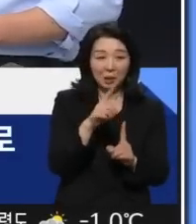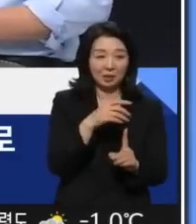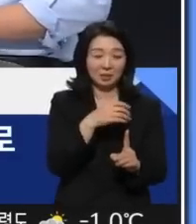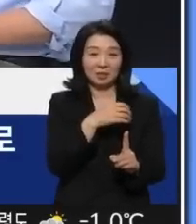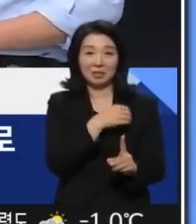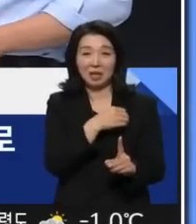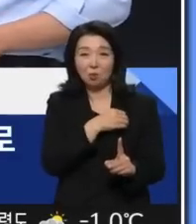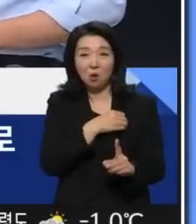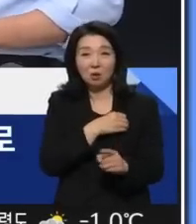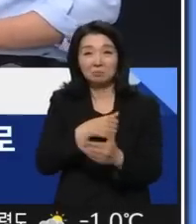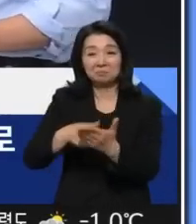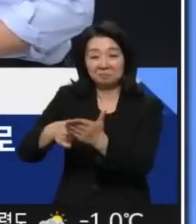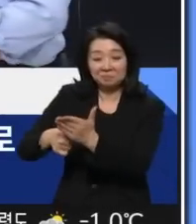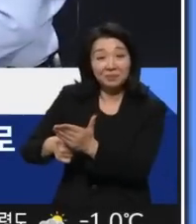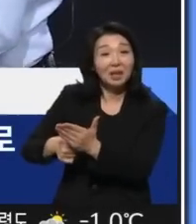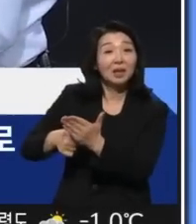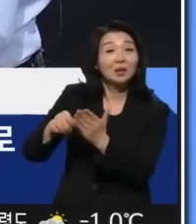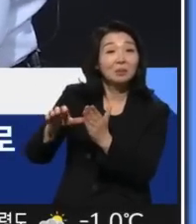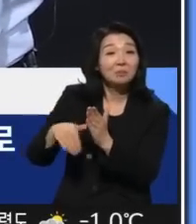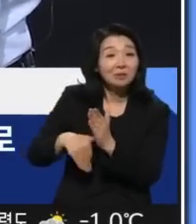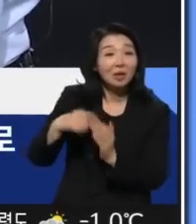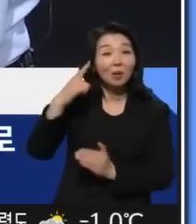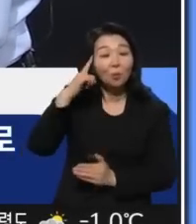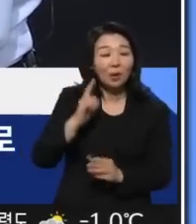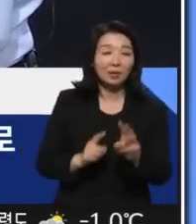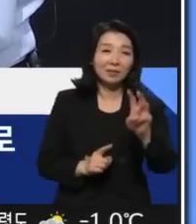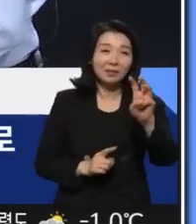실시한 선거인단 투표에서는 이게